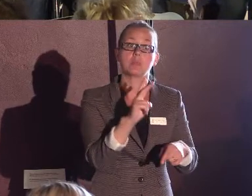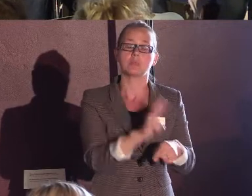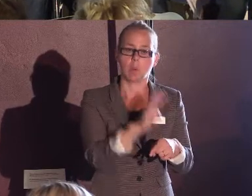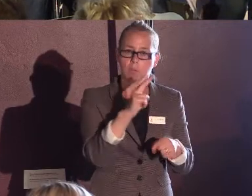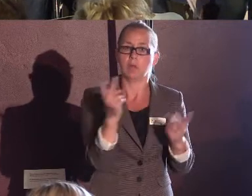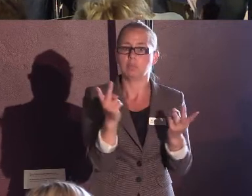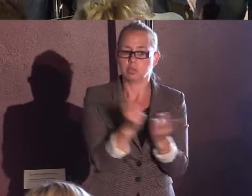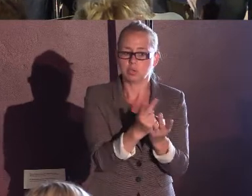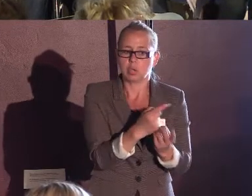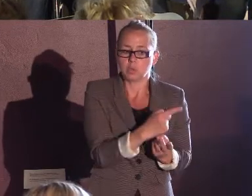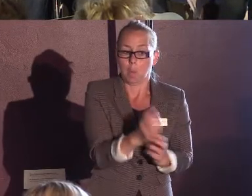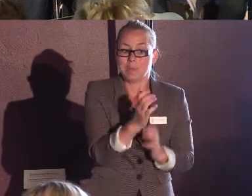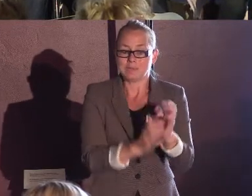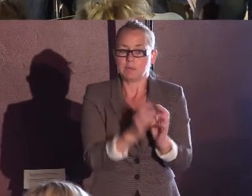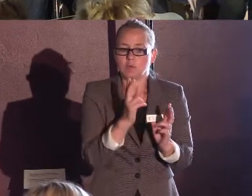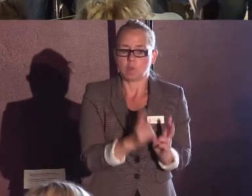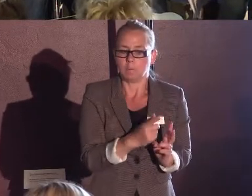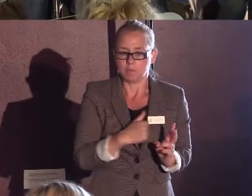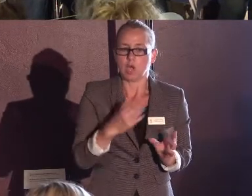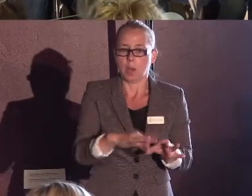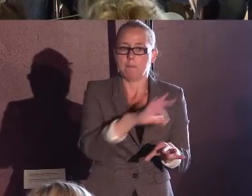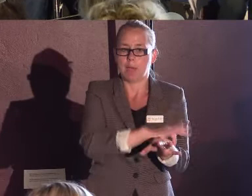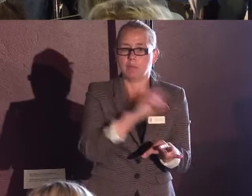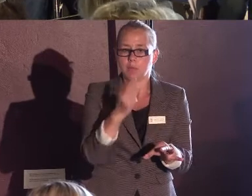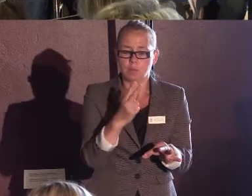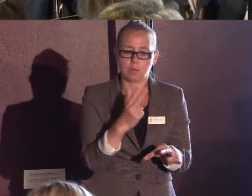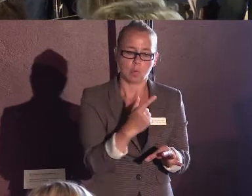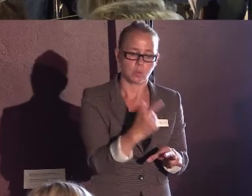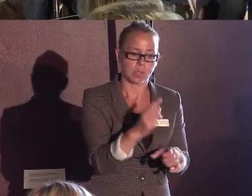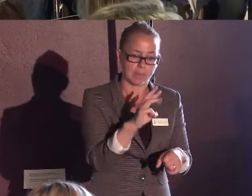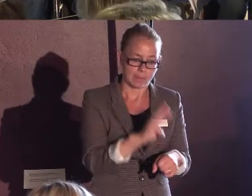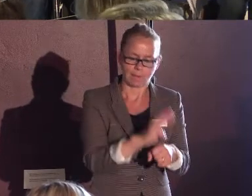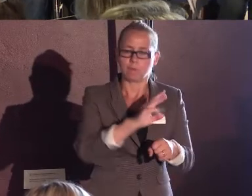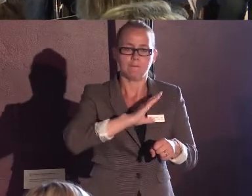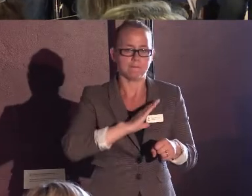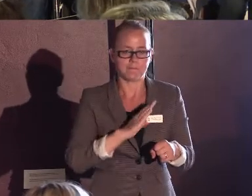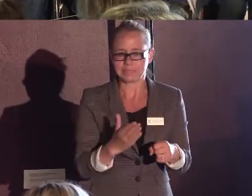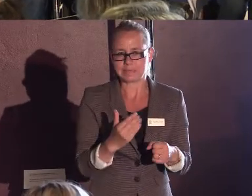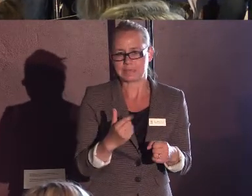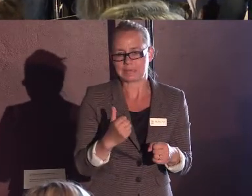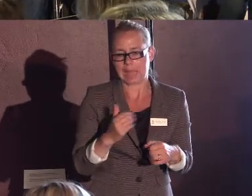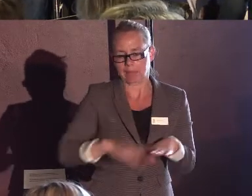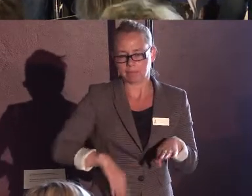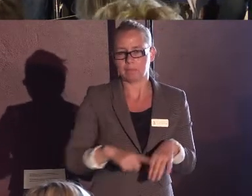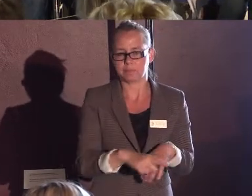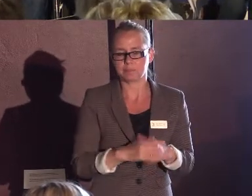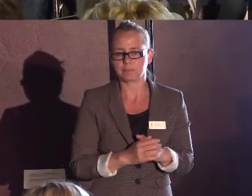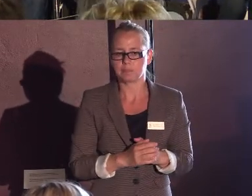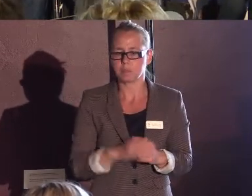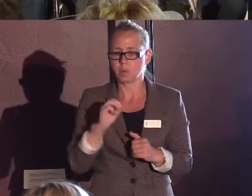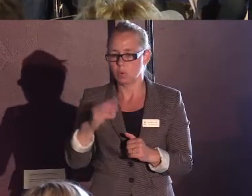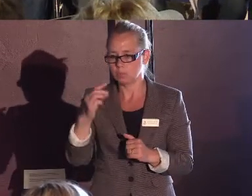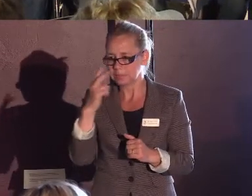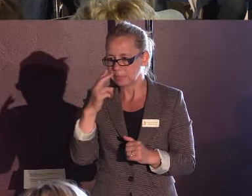2012. Det är alltså de siffrorna som vi har mätt nu. 2013 års siffror finns inte tillgängliga ännu. Och tittar vi